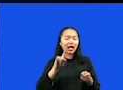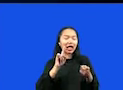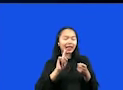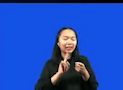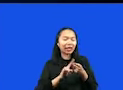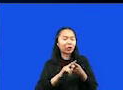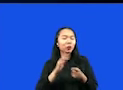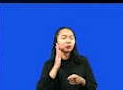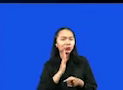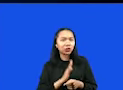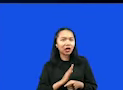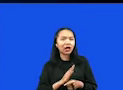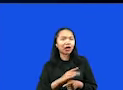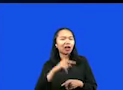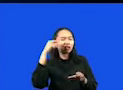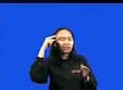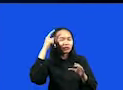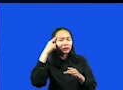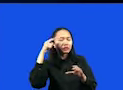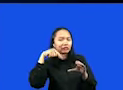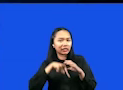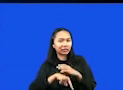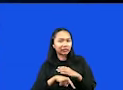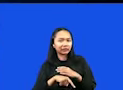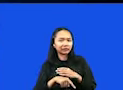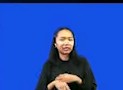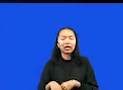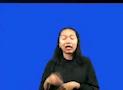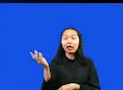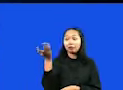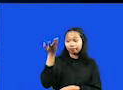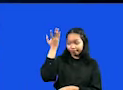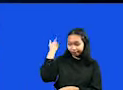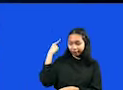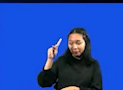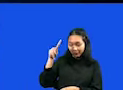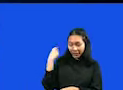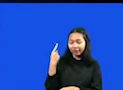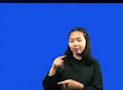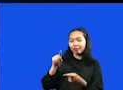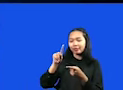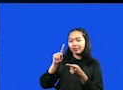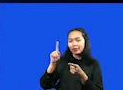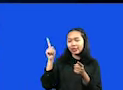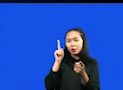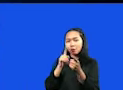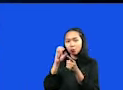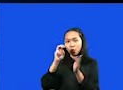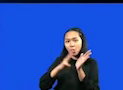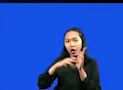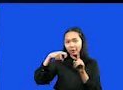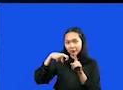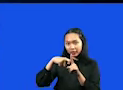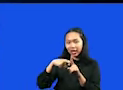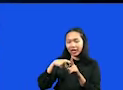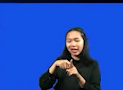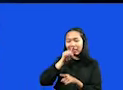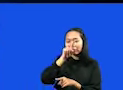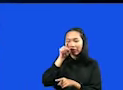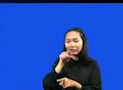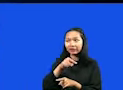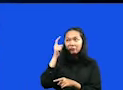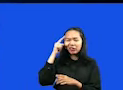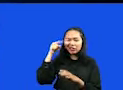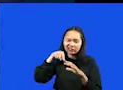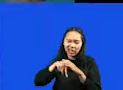kemarin ketika kumpul omk ini ada pertanyaan yang menarik dari teman muda begitu Ee ini tadi ya contoh kekritisan begitu